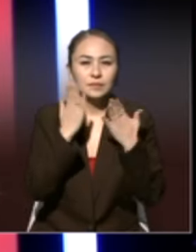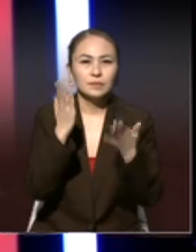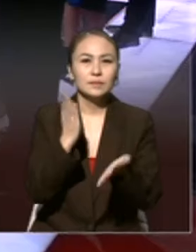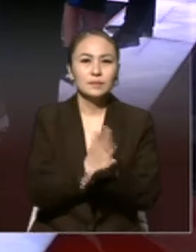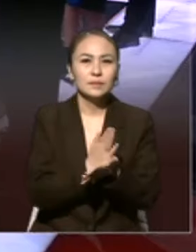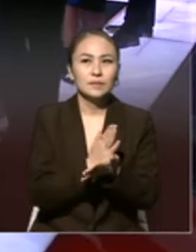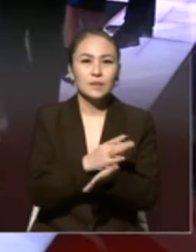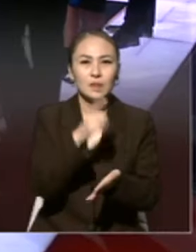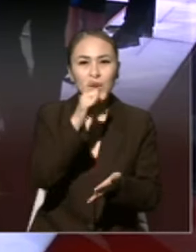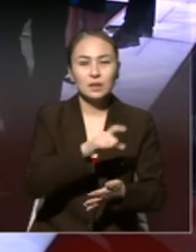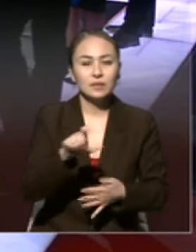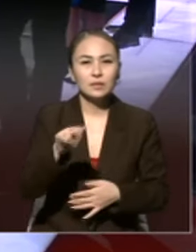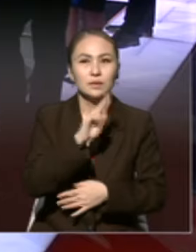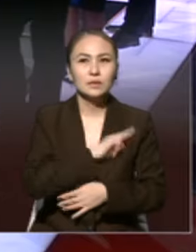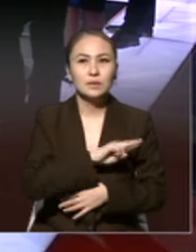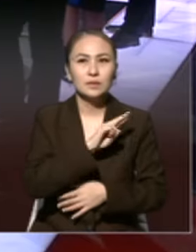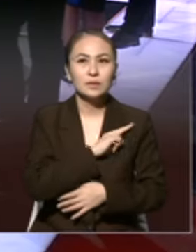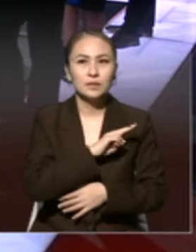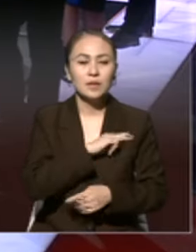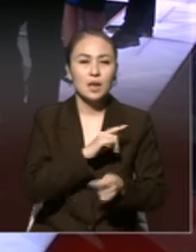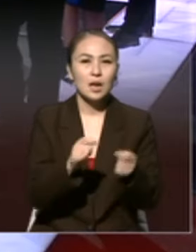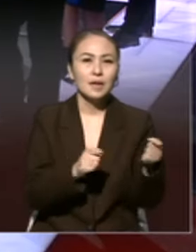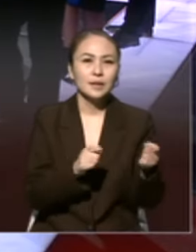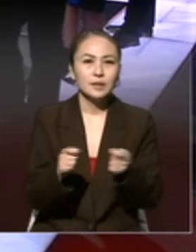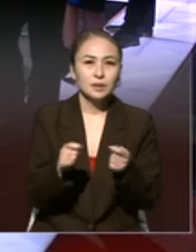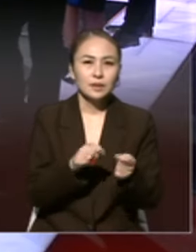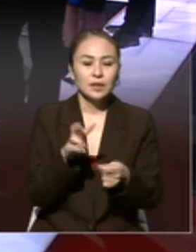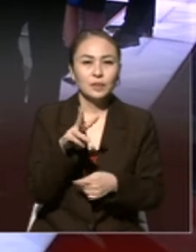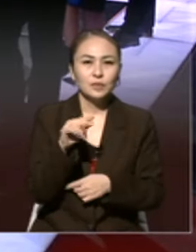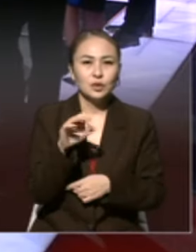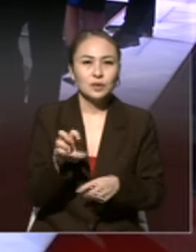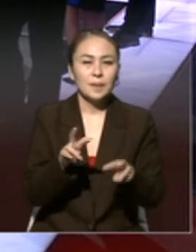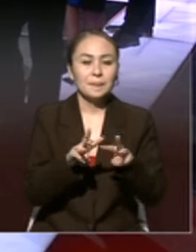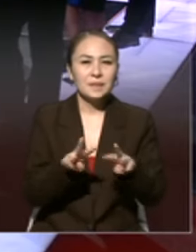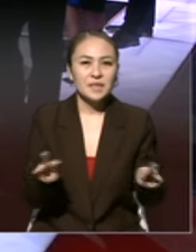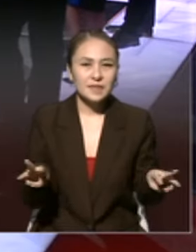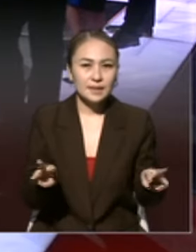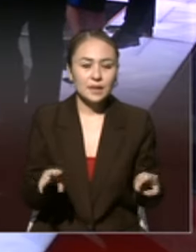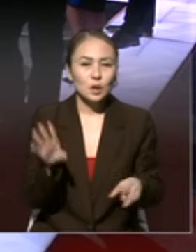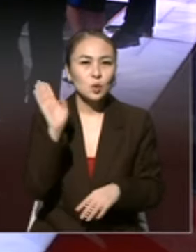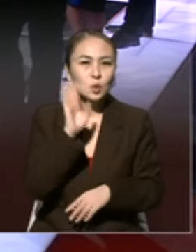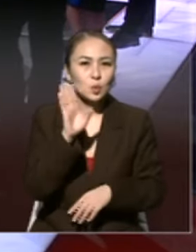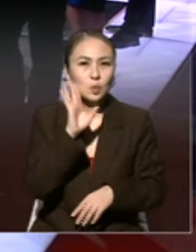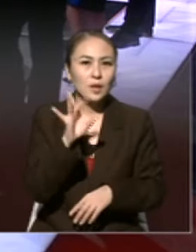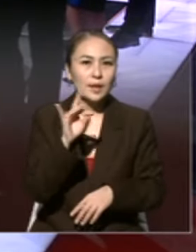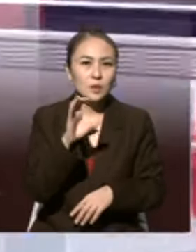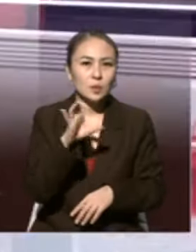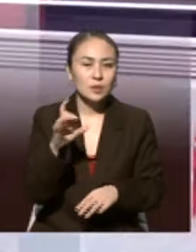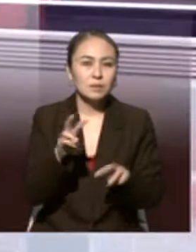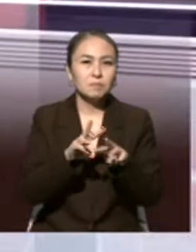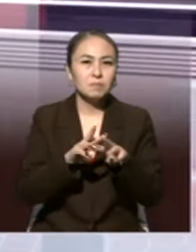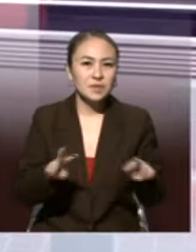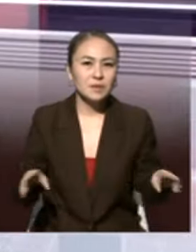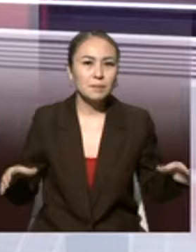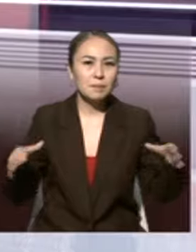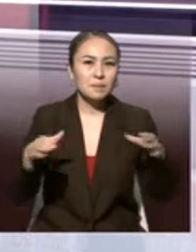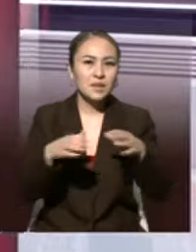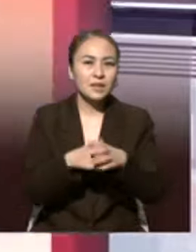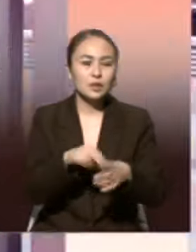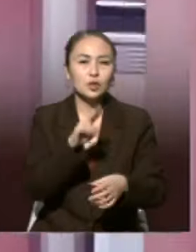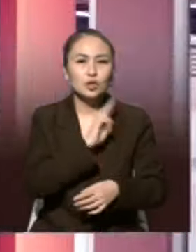отыр. Құзырлы мекемелер, яғни әкімдіктер, төтенше жағдайлар министрлігі, су ресурстары министрлігі бірлесіп